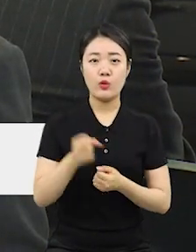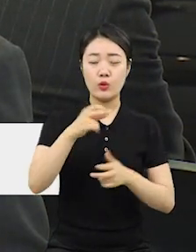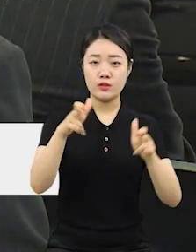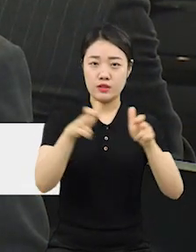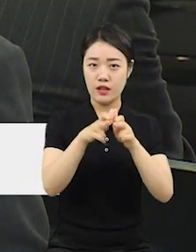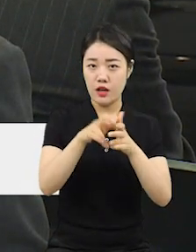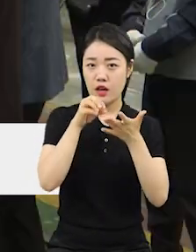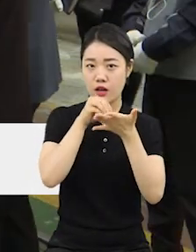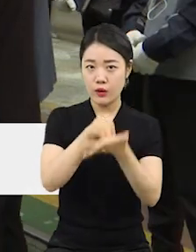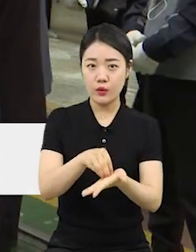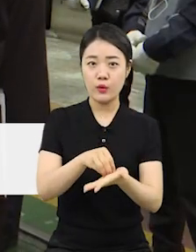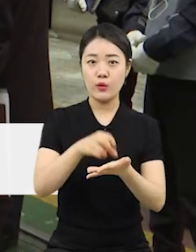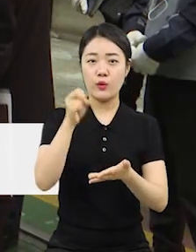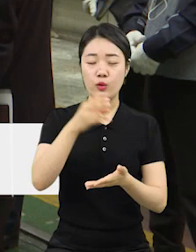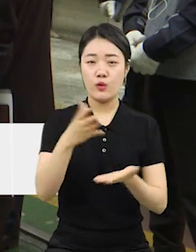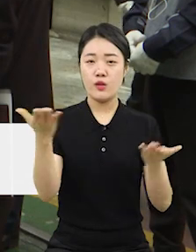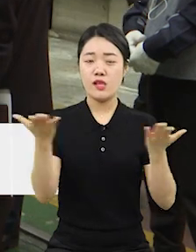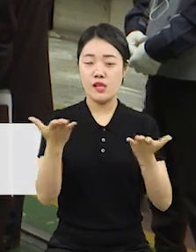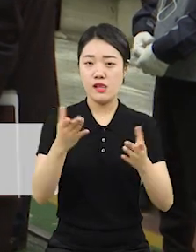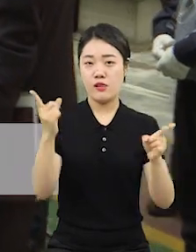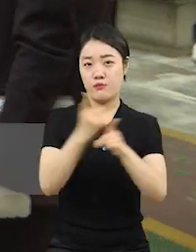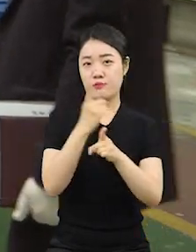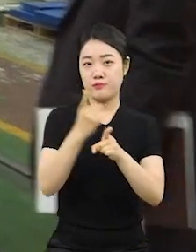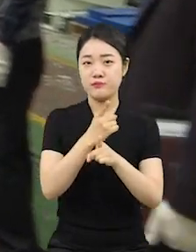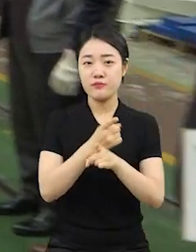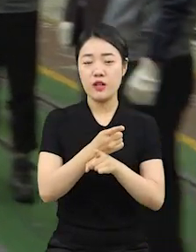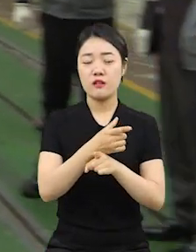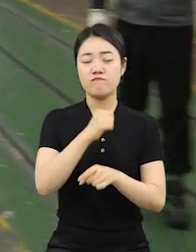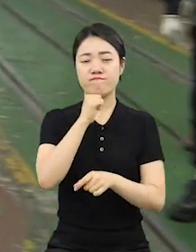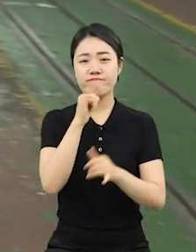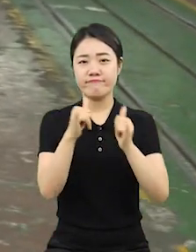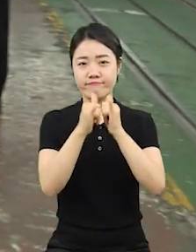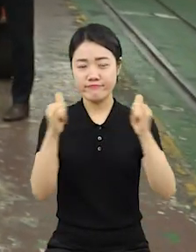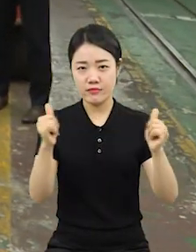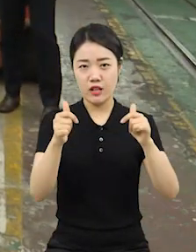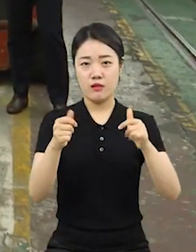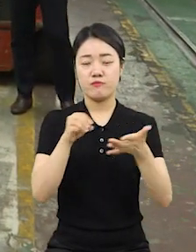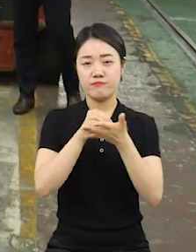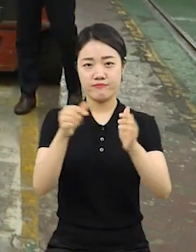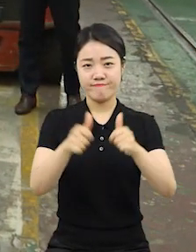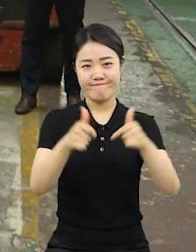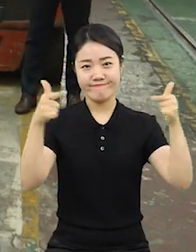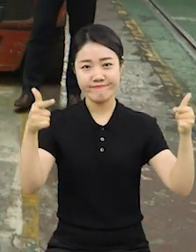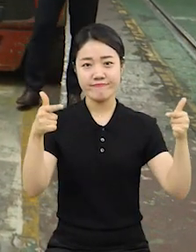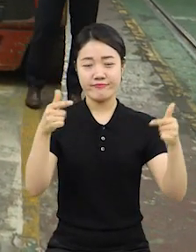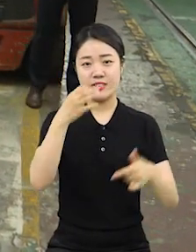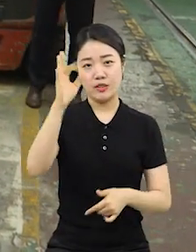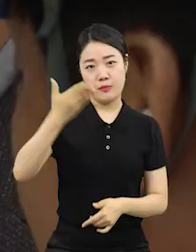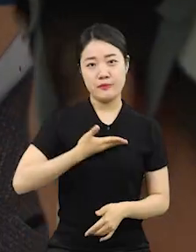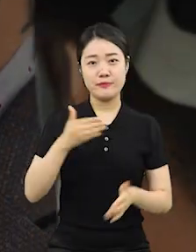장애인 고용 촉진 및 일터 개설을 통한 취약계층 일자리 확충 사업도 인정받았습니다.